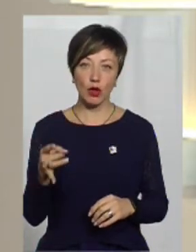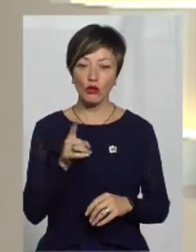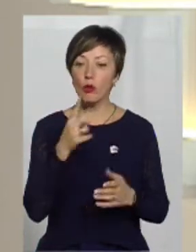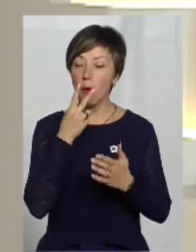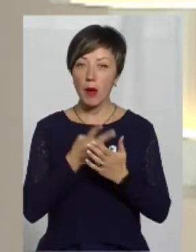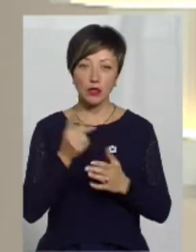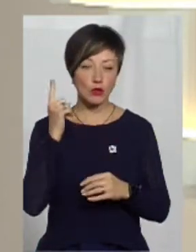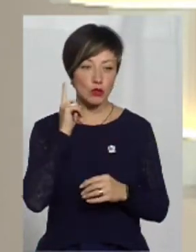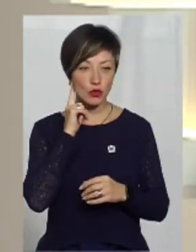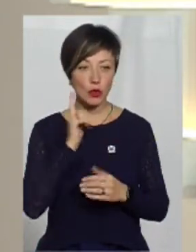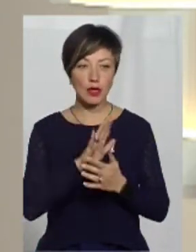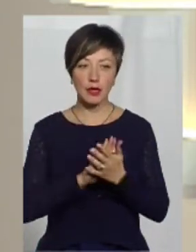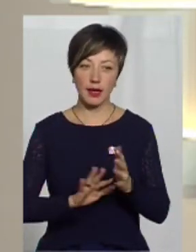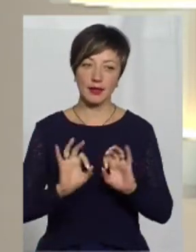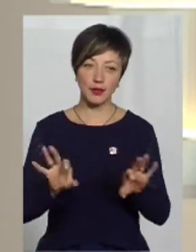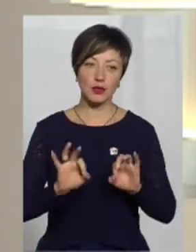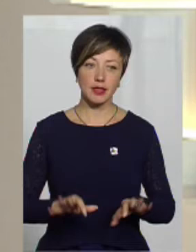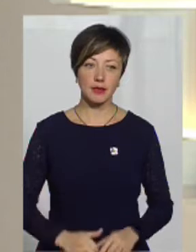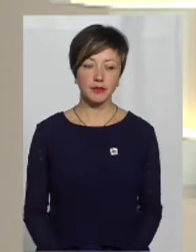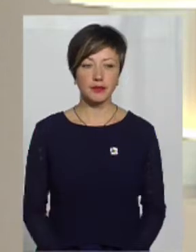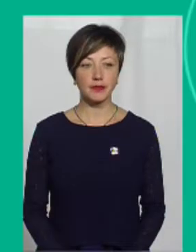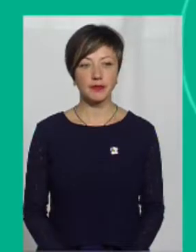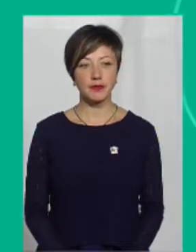побачила і почула? Далі у сюжеті.